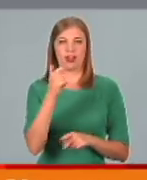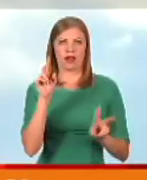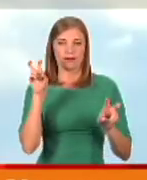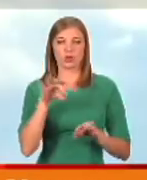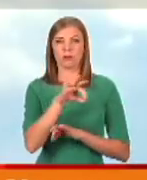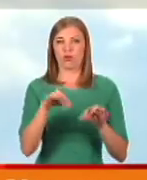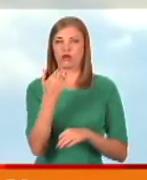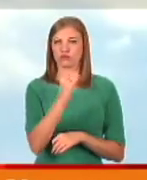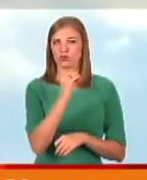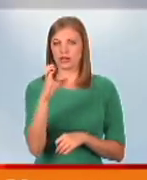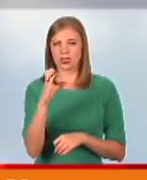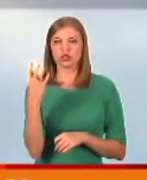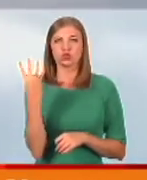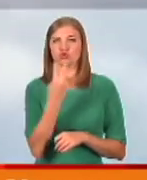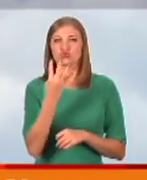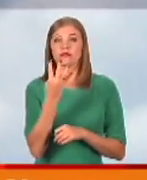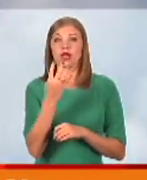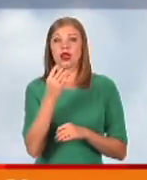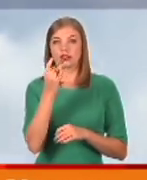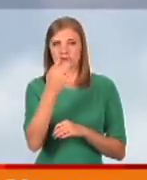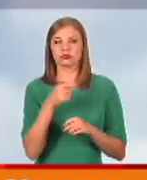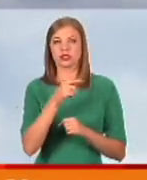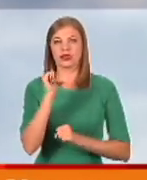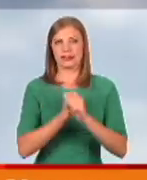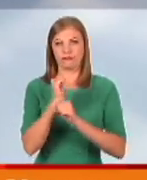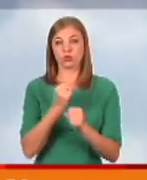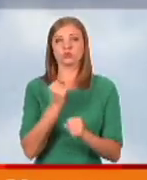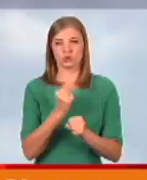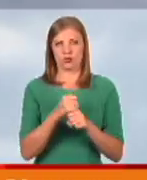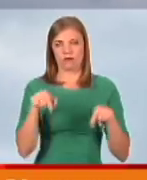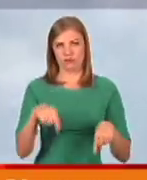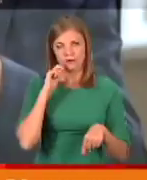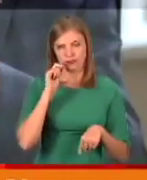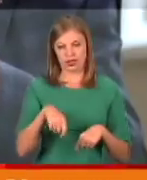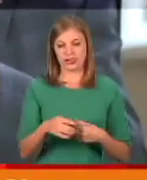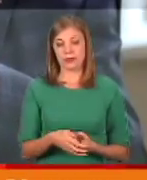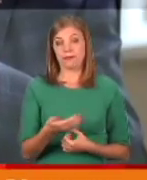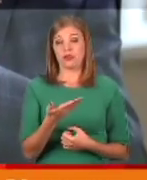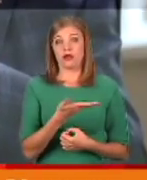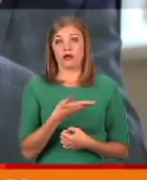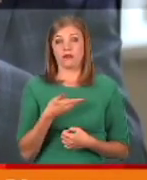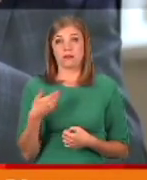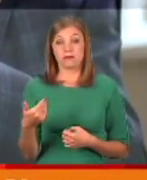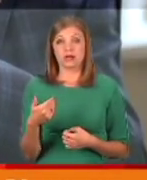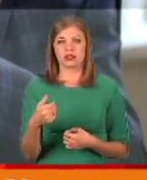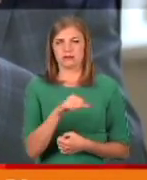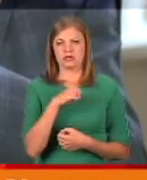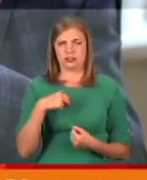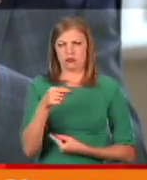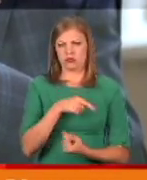Проект ЄС. Четвертий ступінь ракети, маршовий двигун зроблено в Україні. Ми